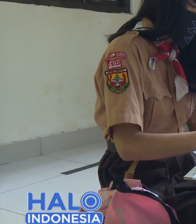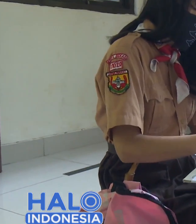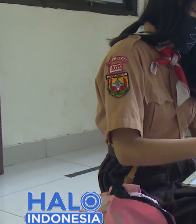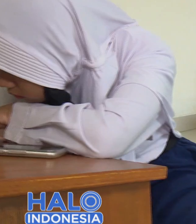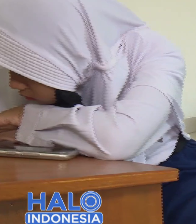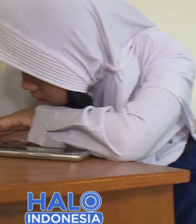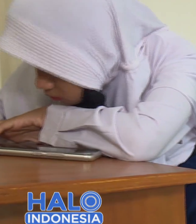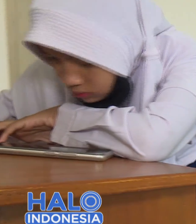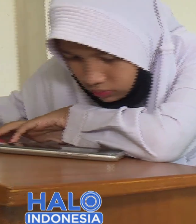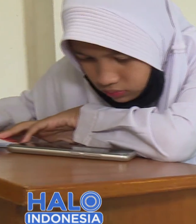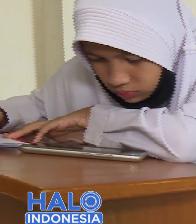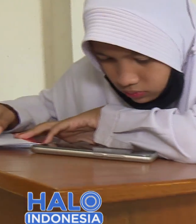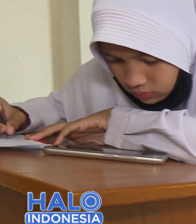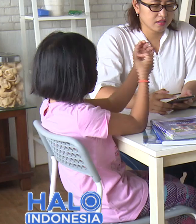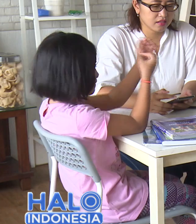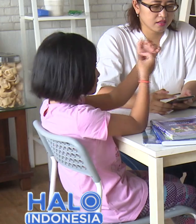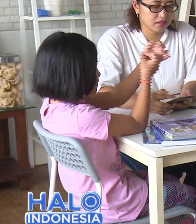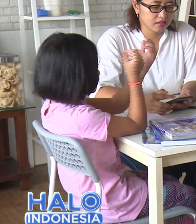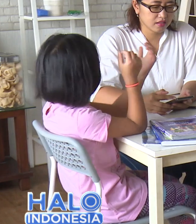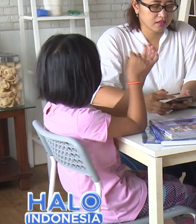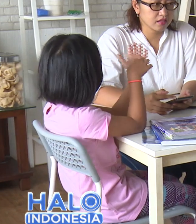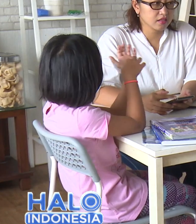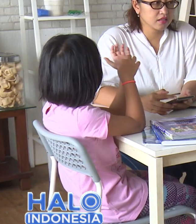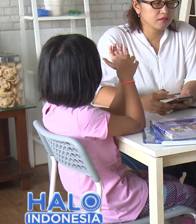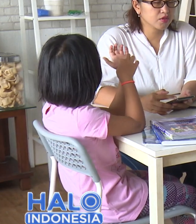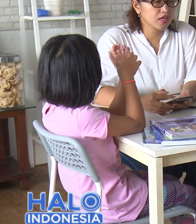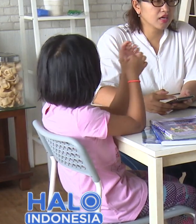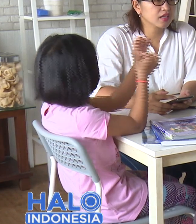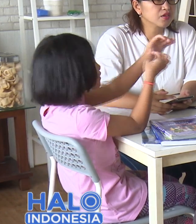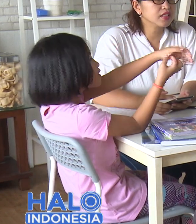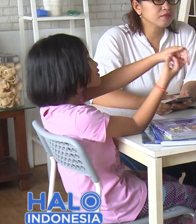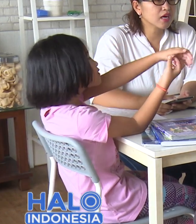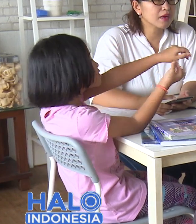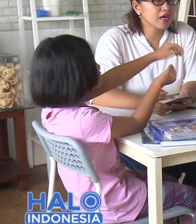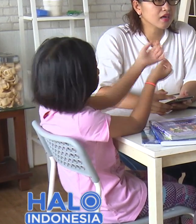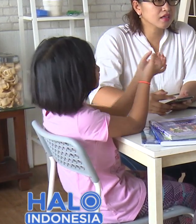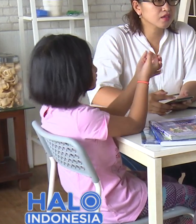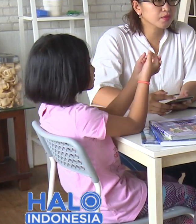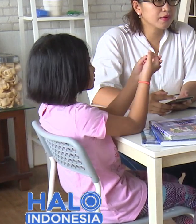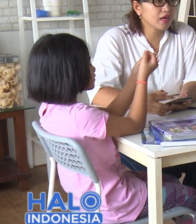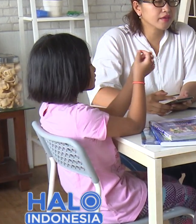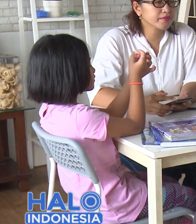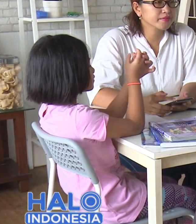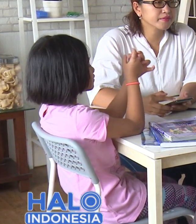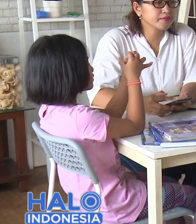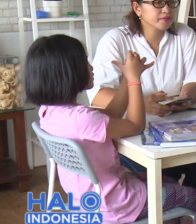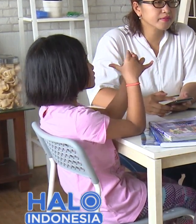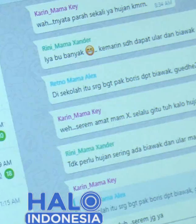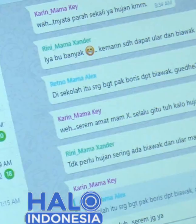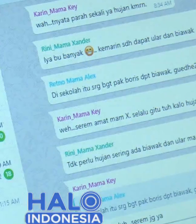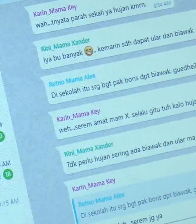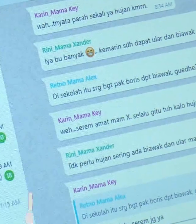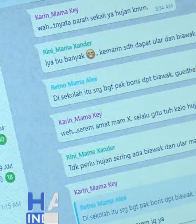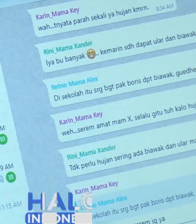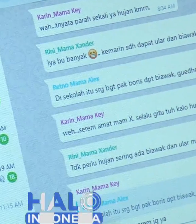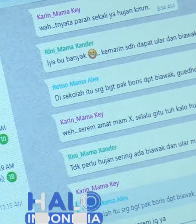metode pembelajaran jarak jauh. Selama proses pembelajaran jarak jauh diterapkan, KPAI sudah menerima hampir